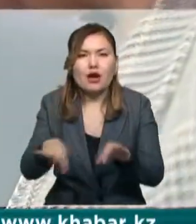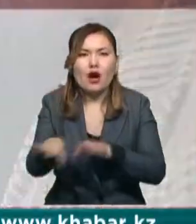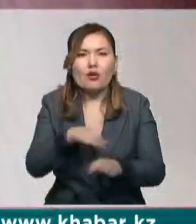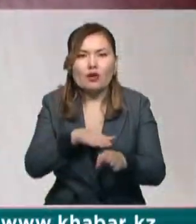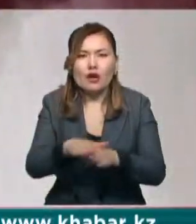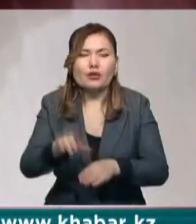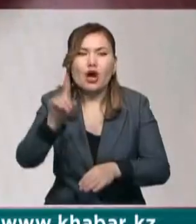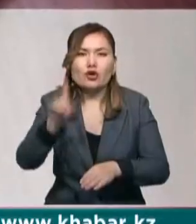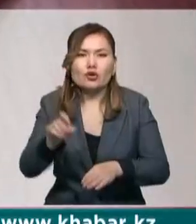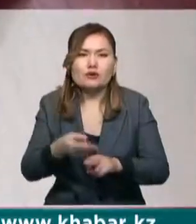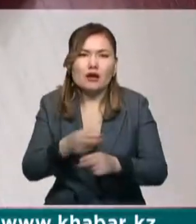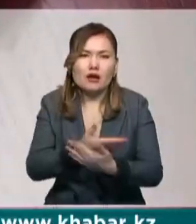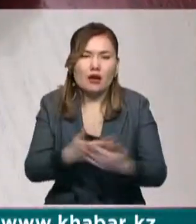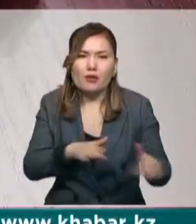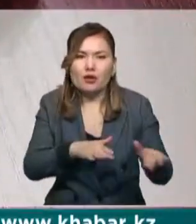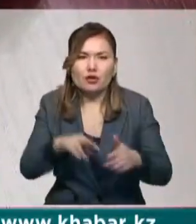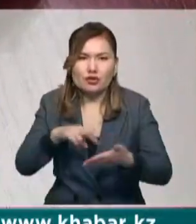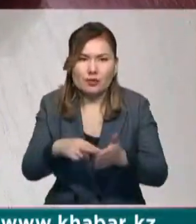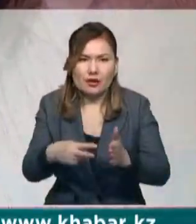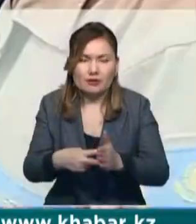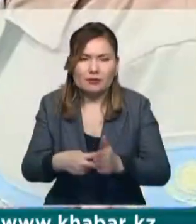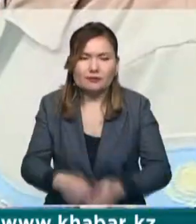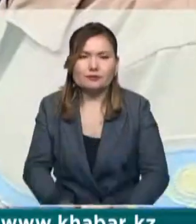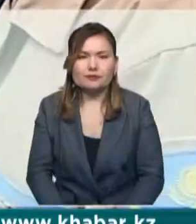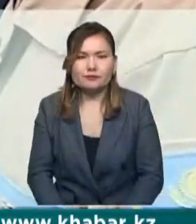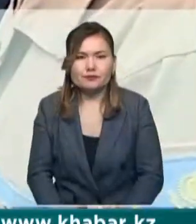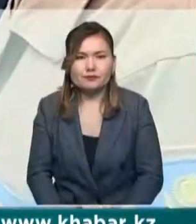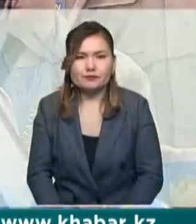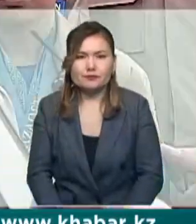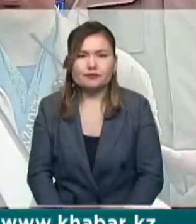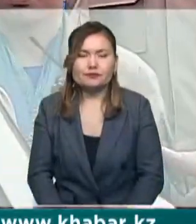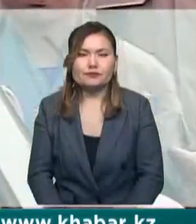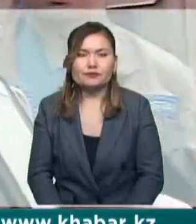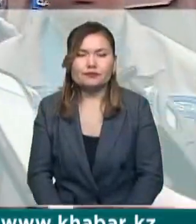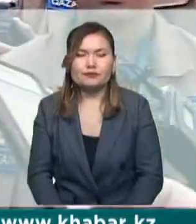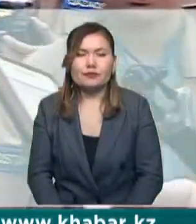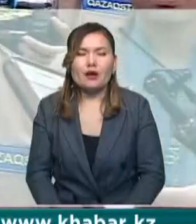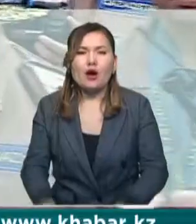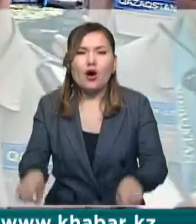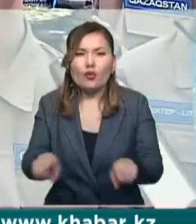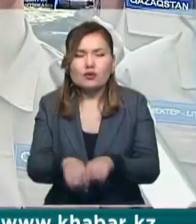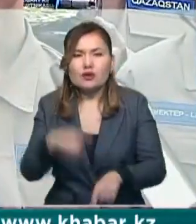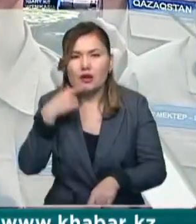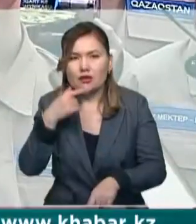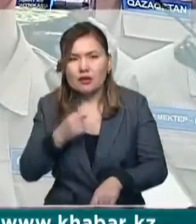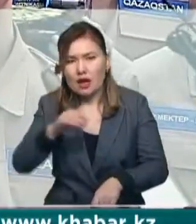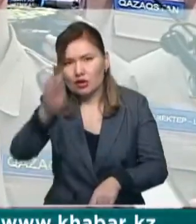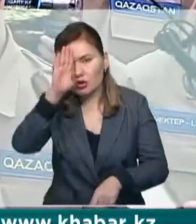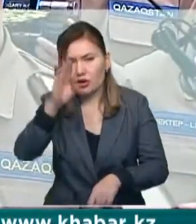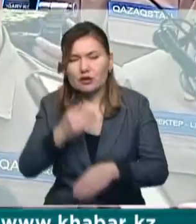аясында 100-ге жуық іс-шара өткізу жоспарланып отыр. Осында жігіттерді қолдау,